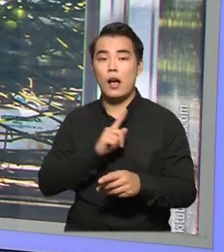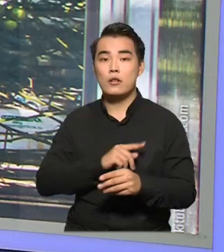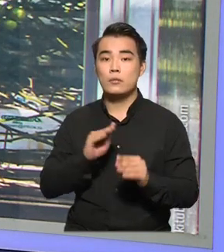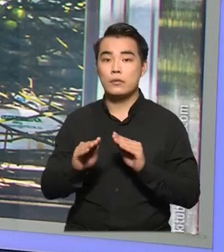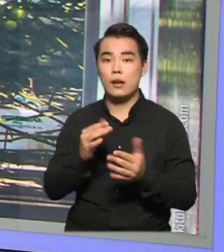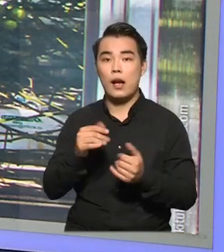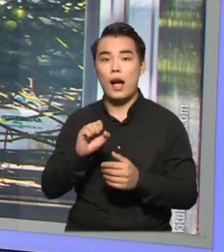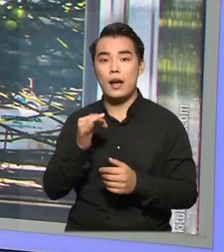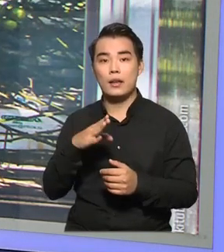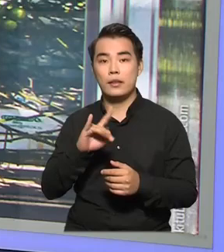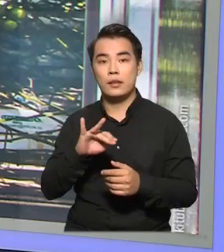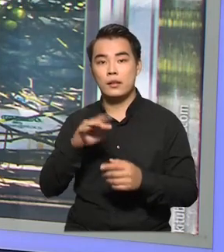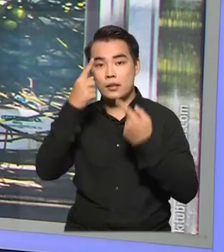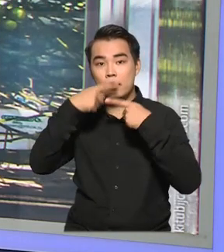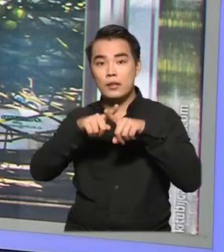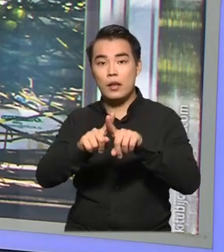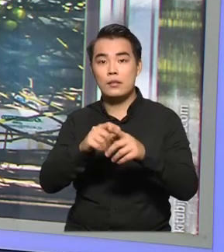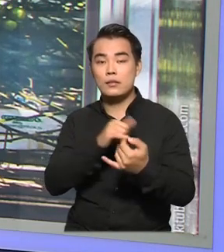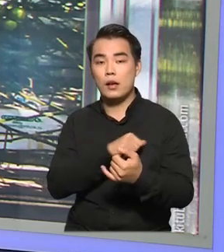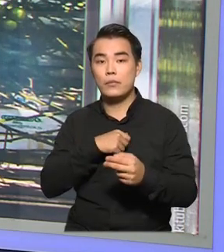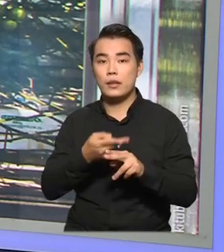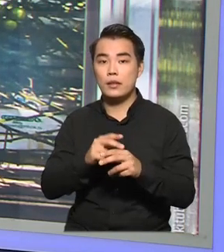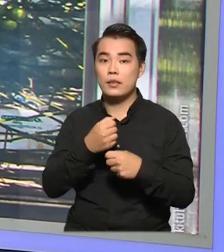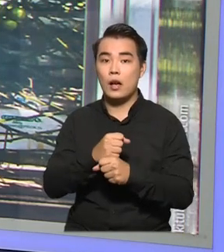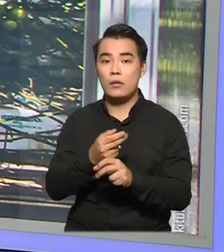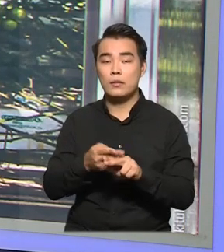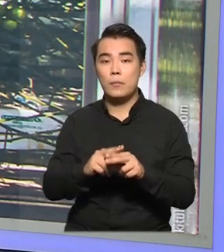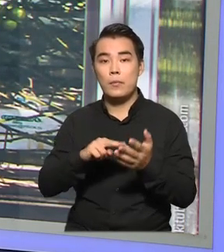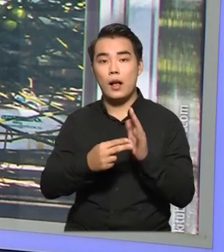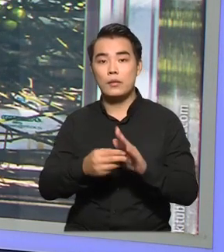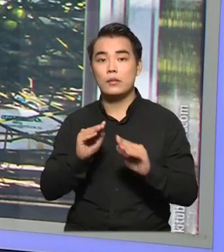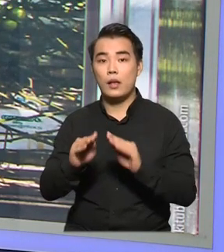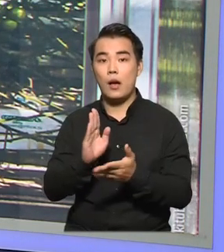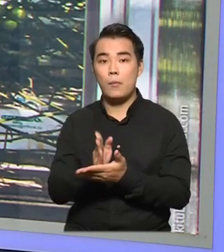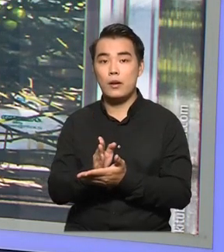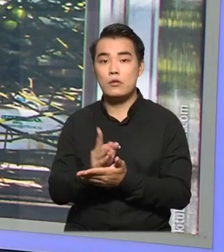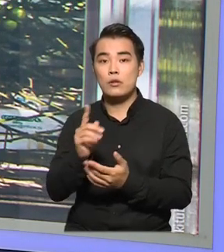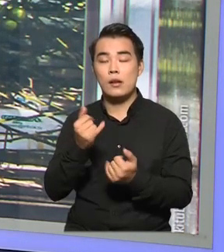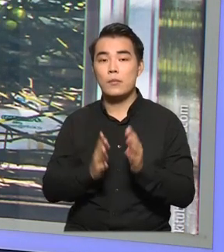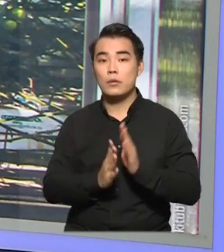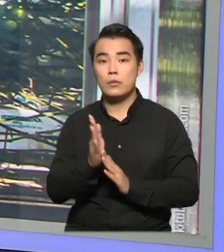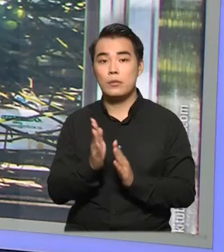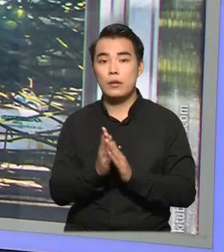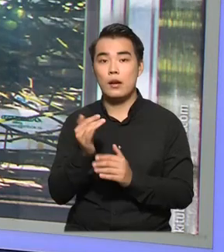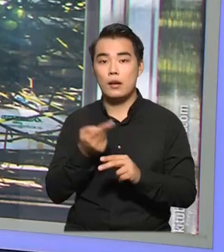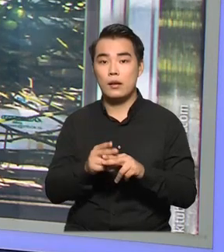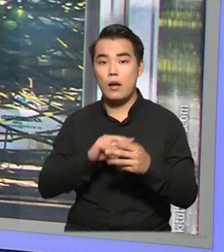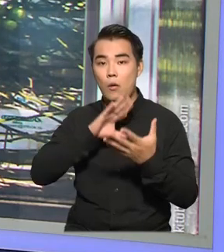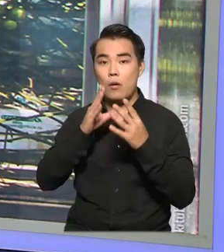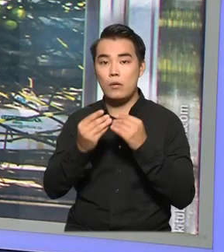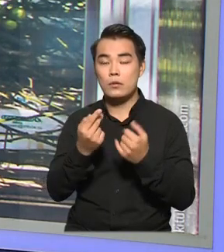қатар IT технологияларды қолданып, ғылыми жобаларды қатар алып келеді. Тіпті өсімдіктерді будандастыру арқылы